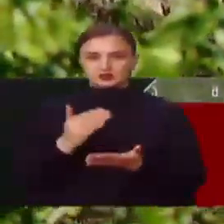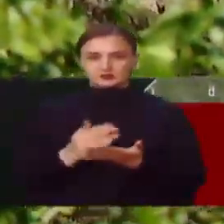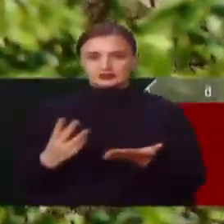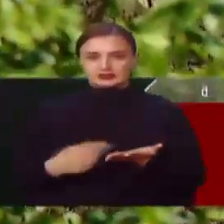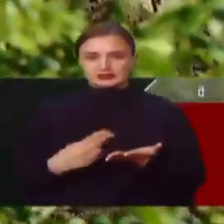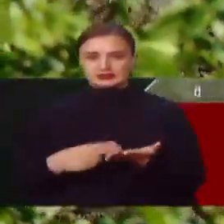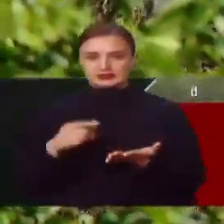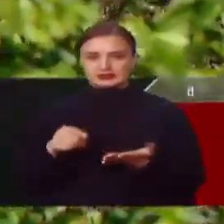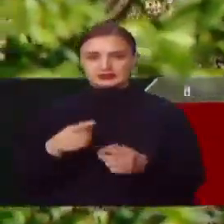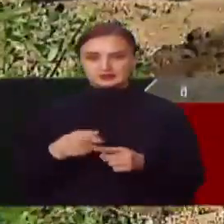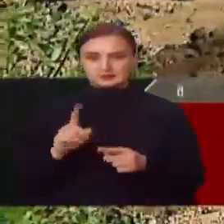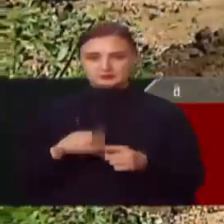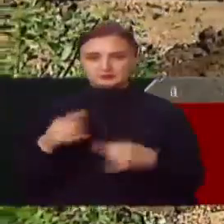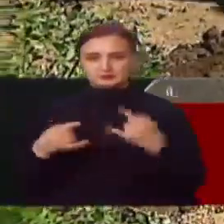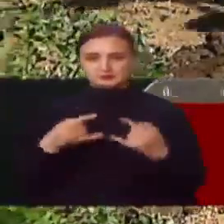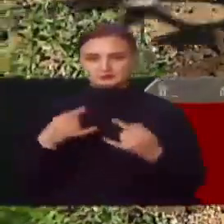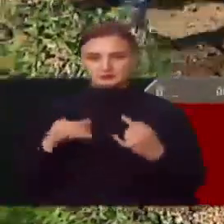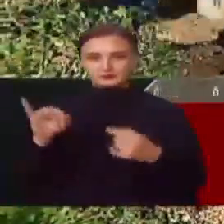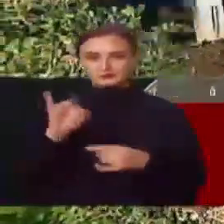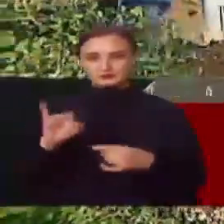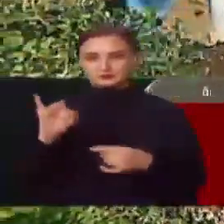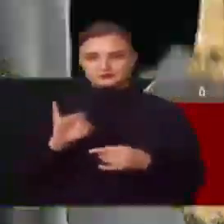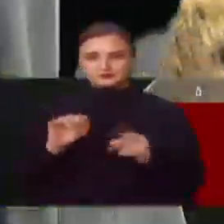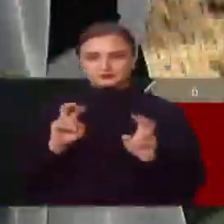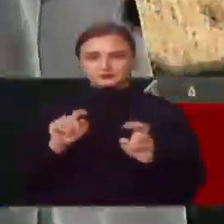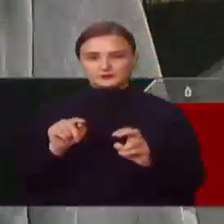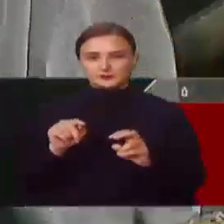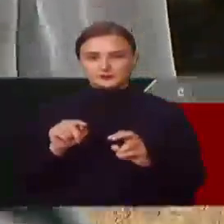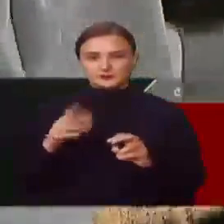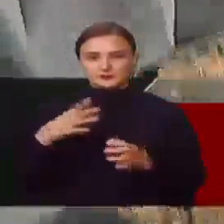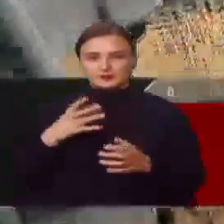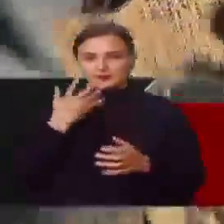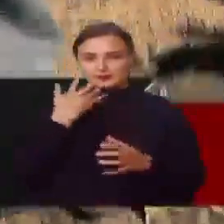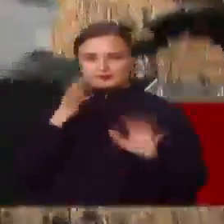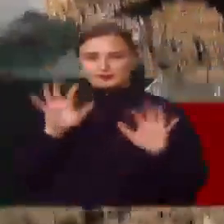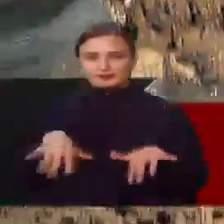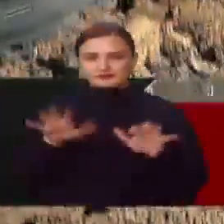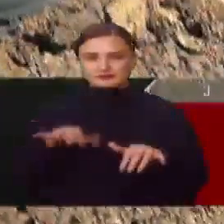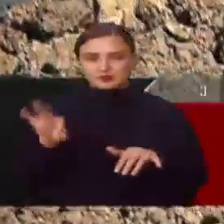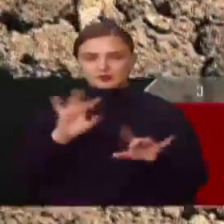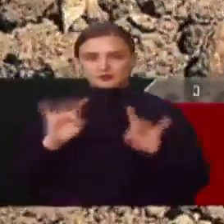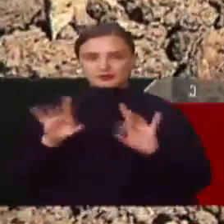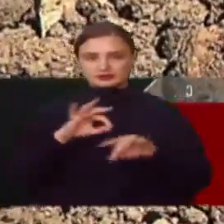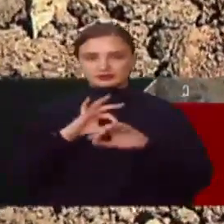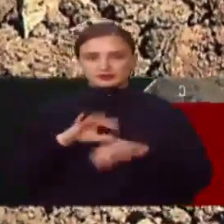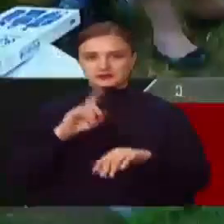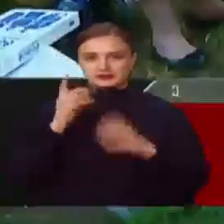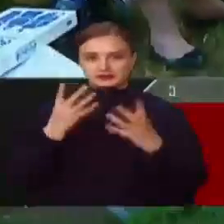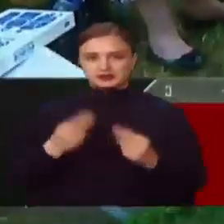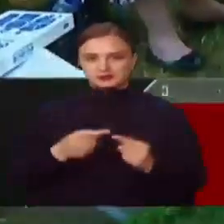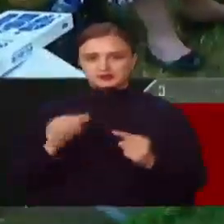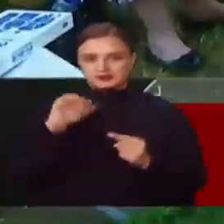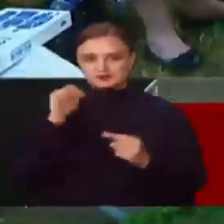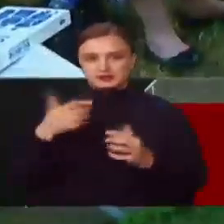წიგნის არგონავტიკა, მედია, მითი და ისტორია და ანტონინო გუერას რომანის თბილი წვიმას პრეზენტაცია გაიმართა. წვანა დღეების ფარგლებში